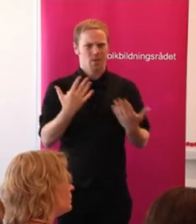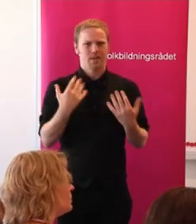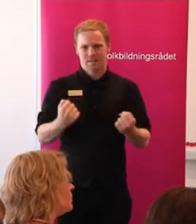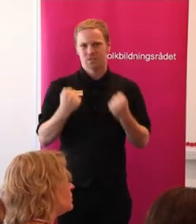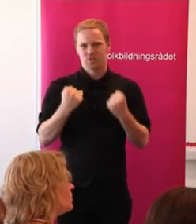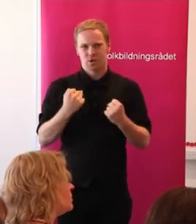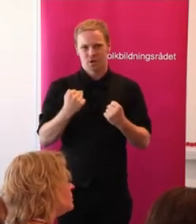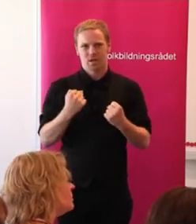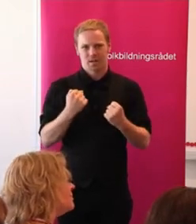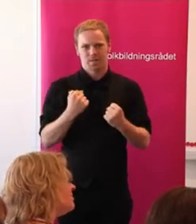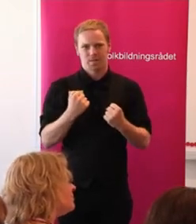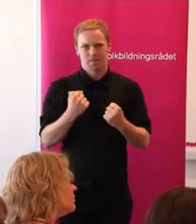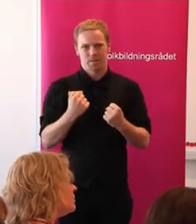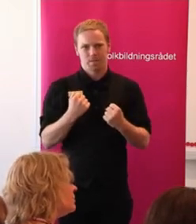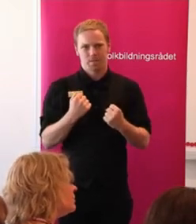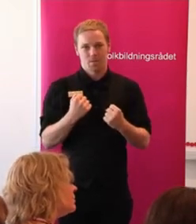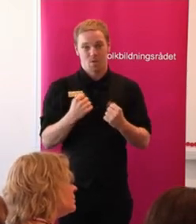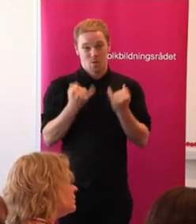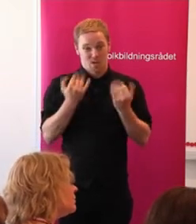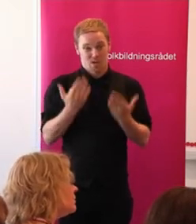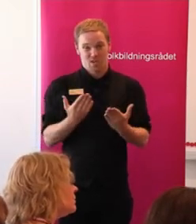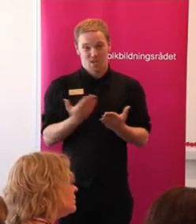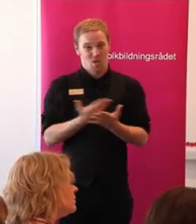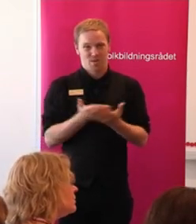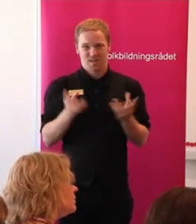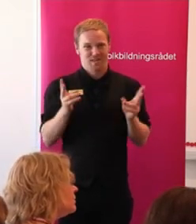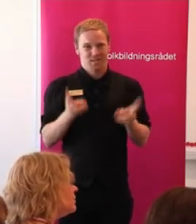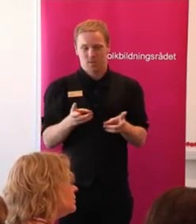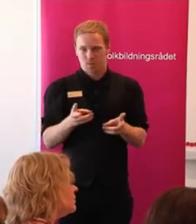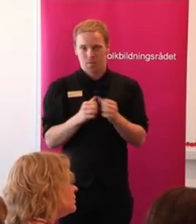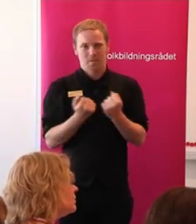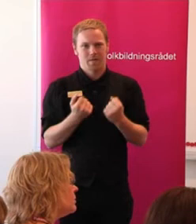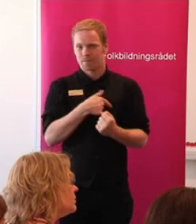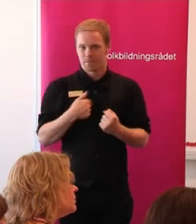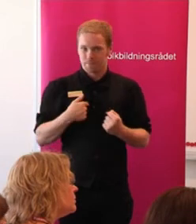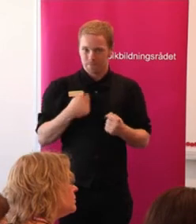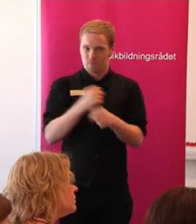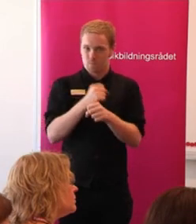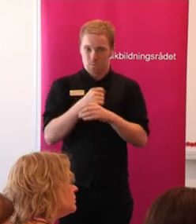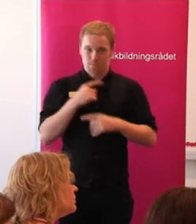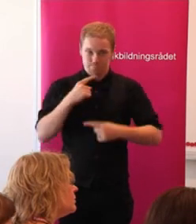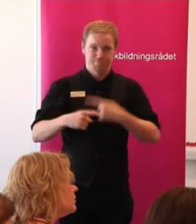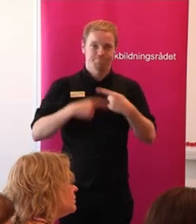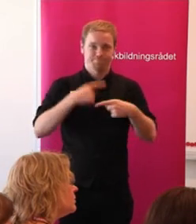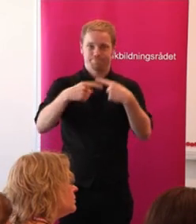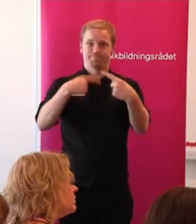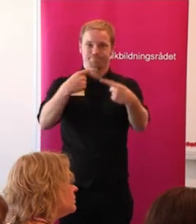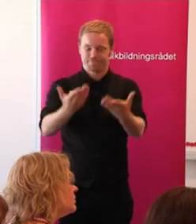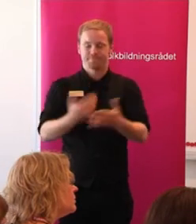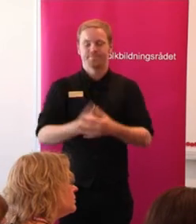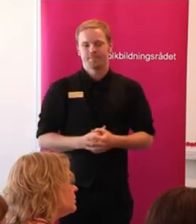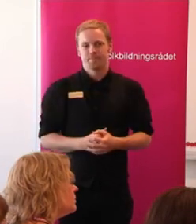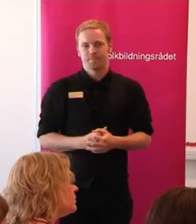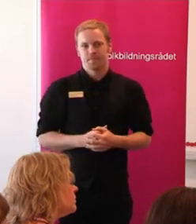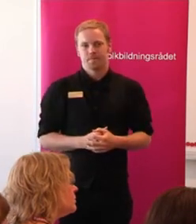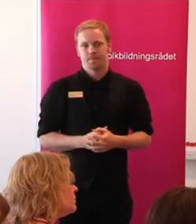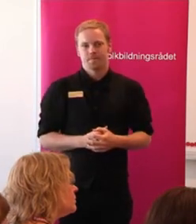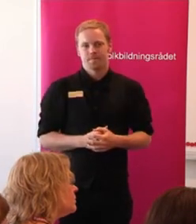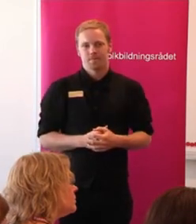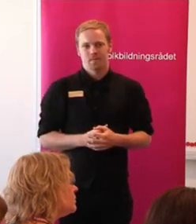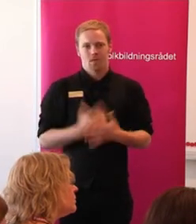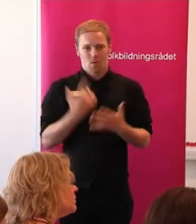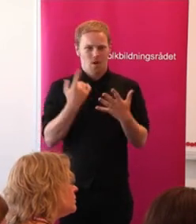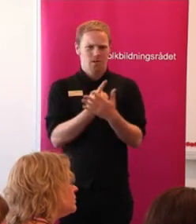Och det ser ju inte riktigt ut så idag, men man jobbar på det hela tiden. Så att resurserna måste